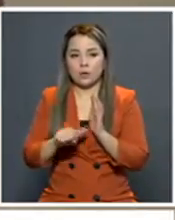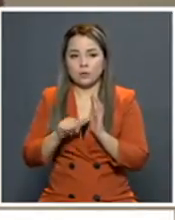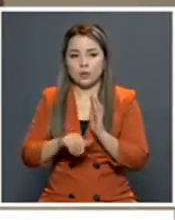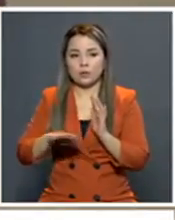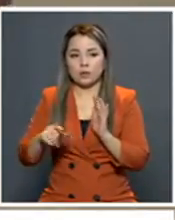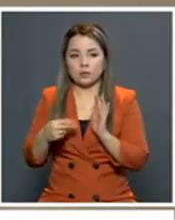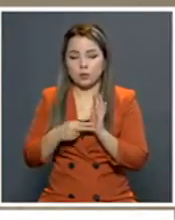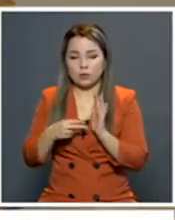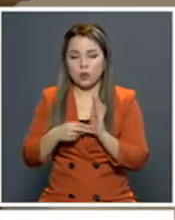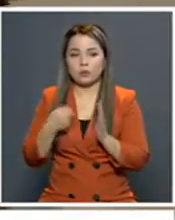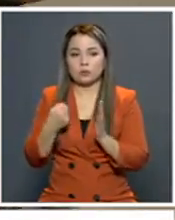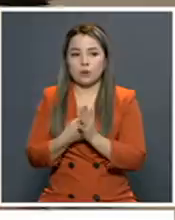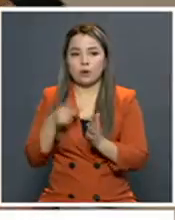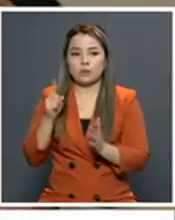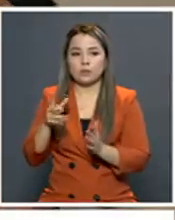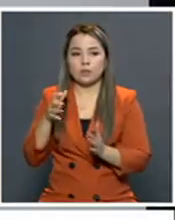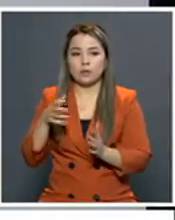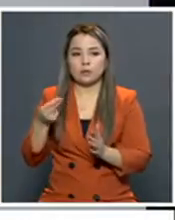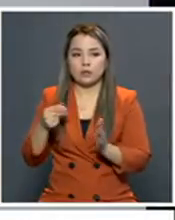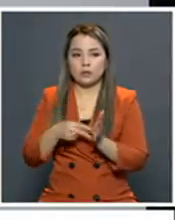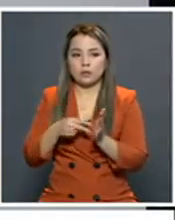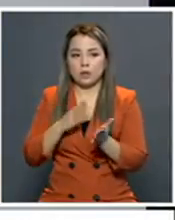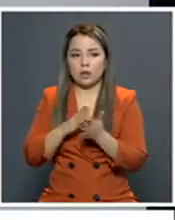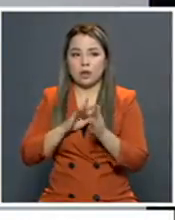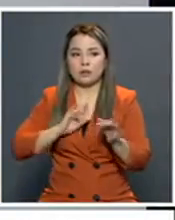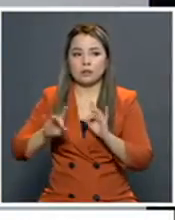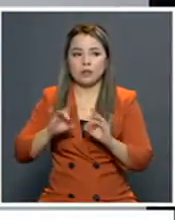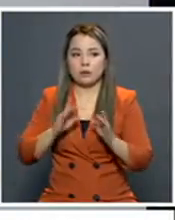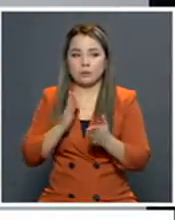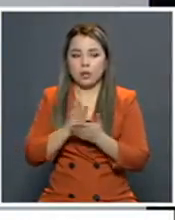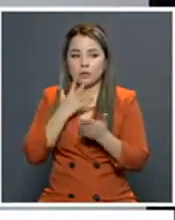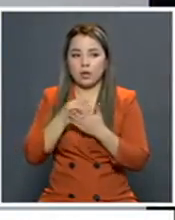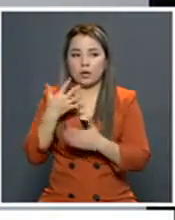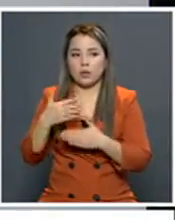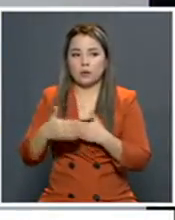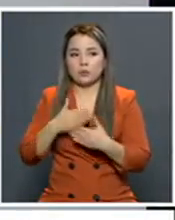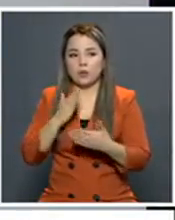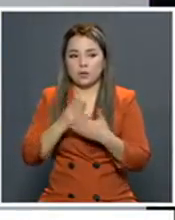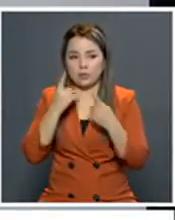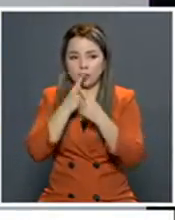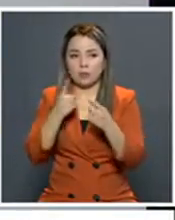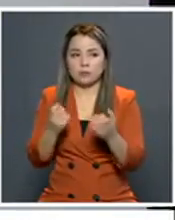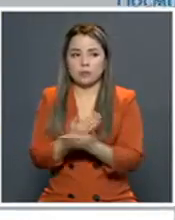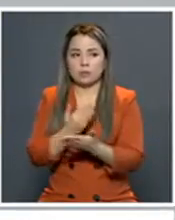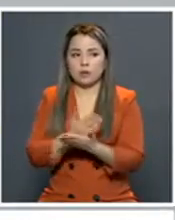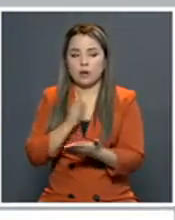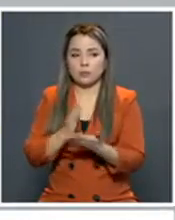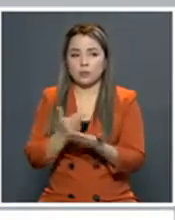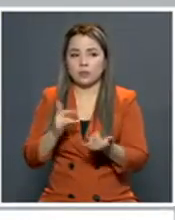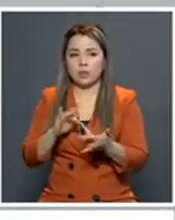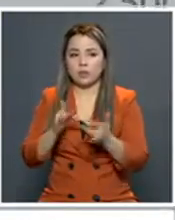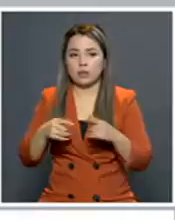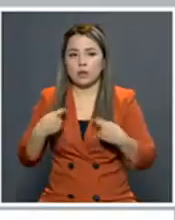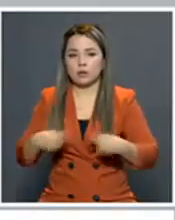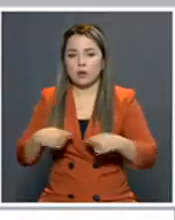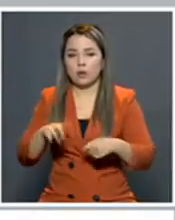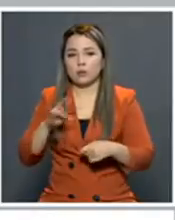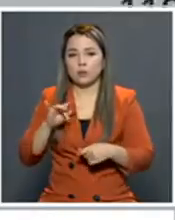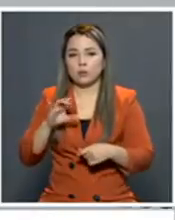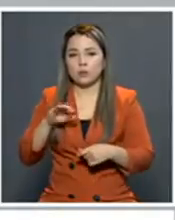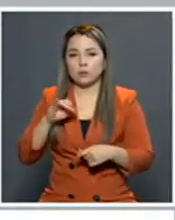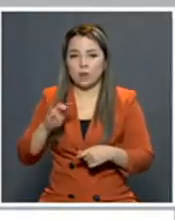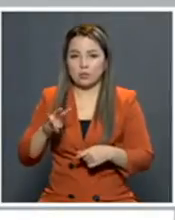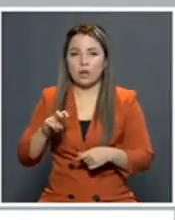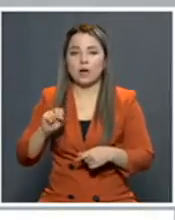басталып 1500 теңгеге дейін барады. Бір ғана жарнама сайтының өзінде 50-ге жуық хабарландыру табуға болады. Интернет саудасы әсіресе Нұр-Сұлтан,